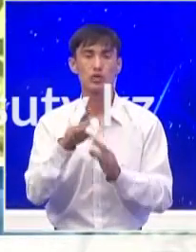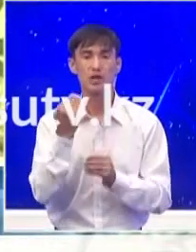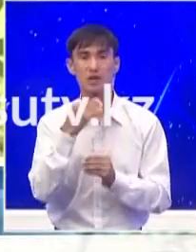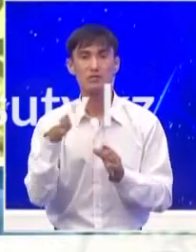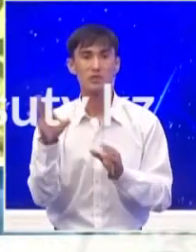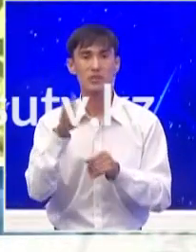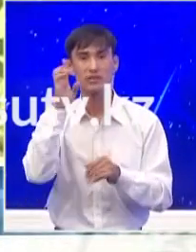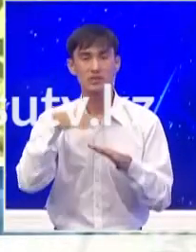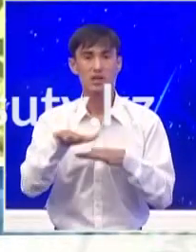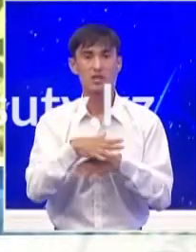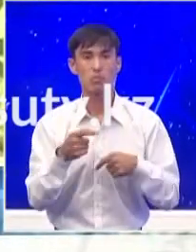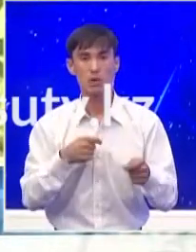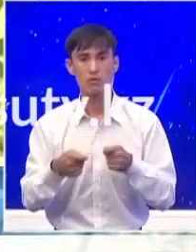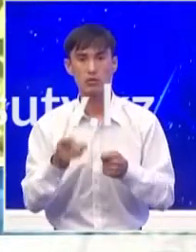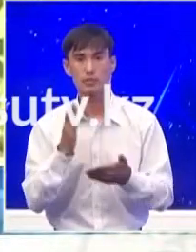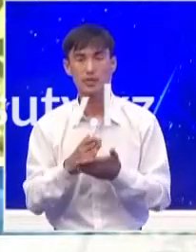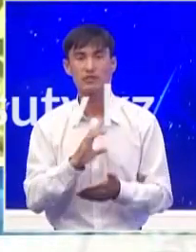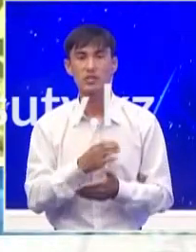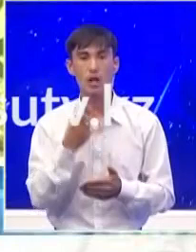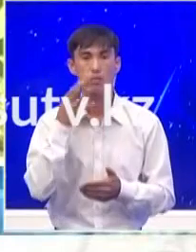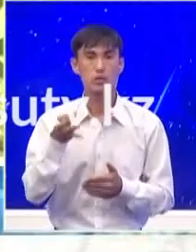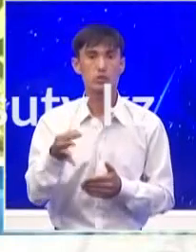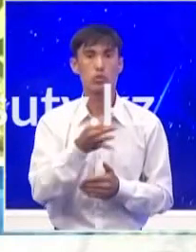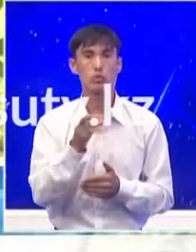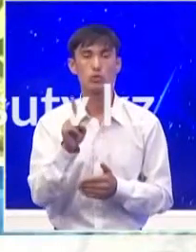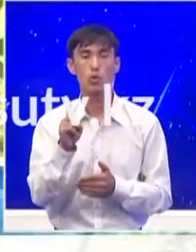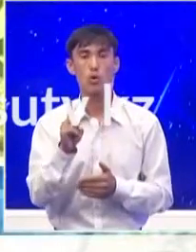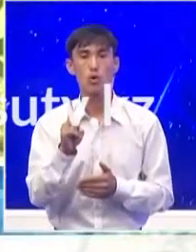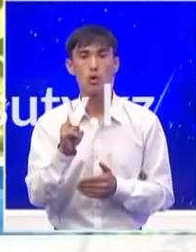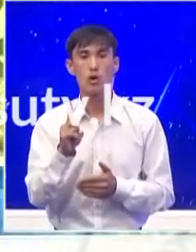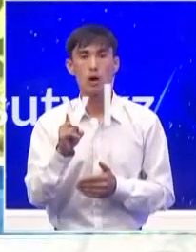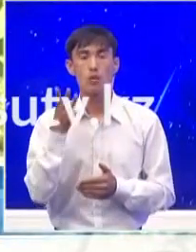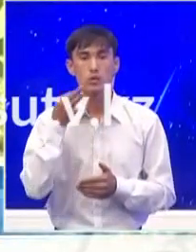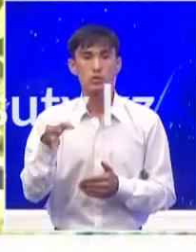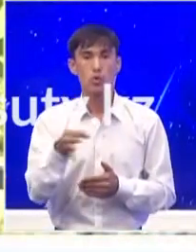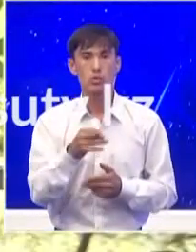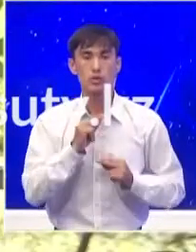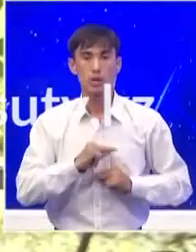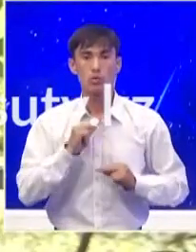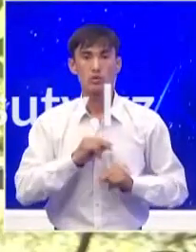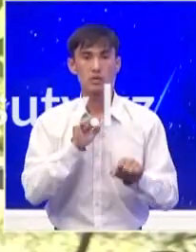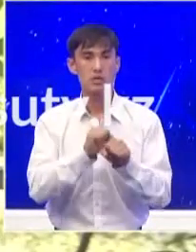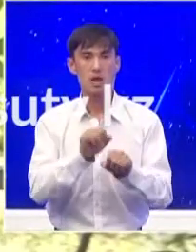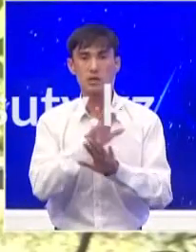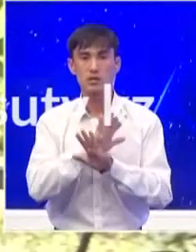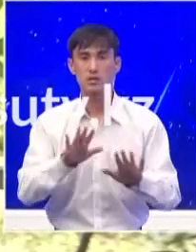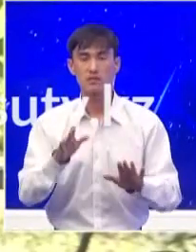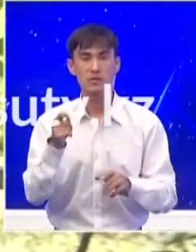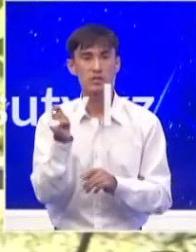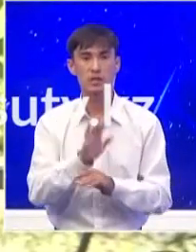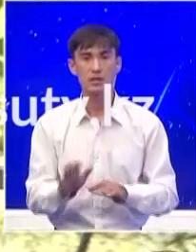страны проводим частности если брать алматинскую область то алматинской области у нас работа не останавливается никогда